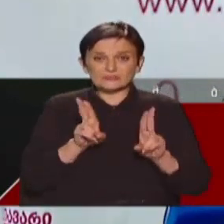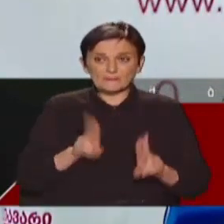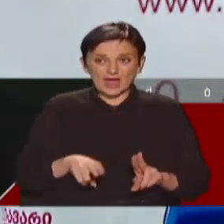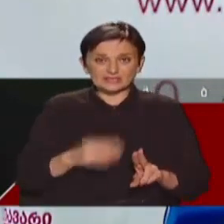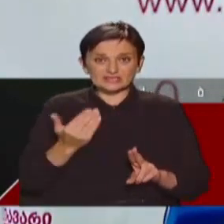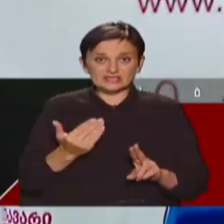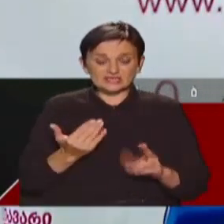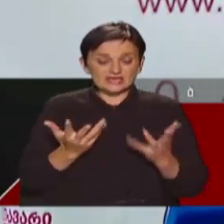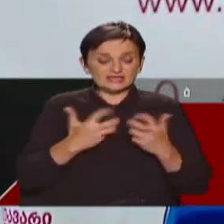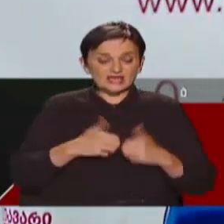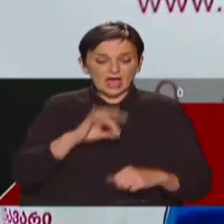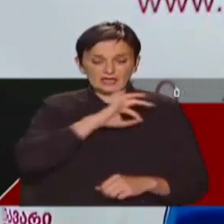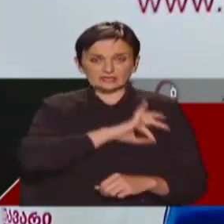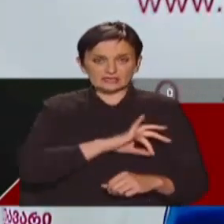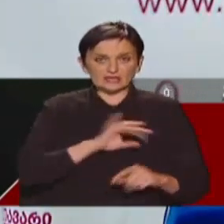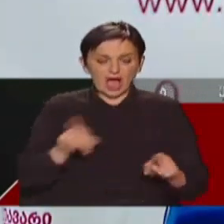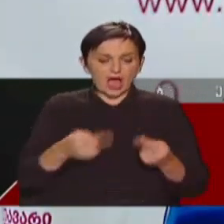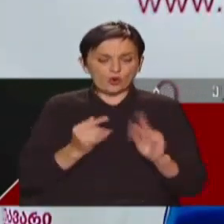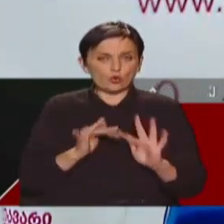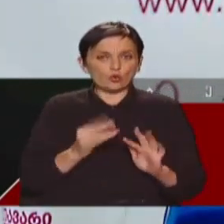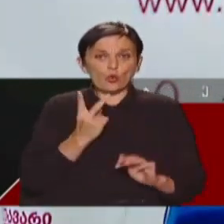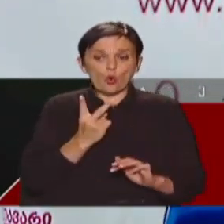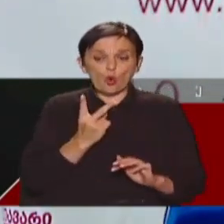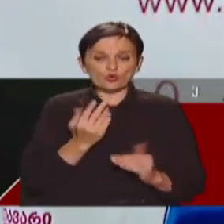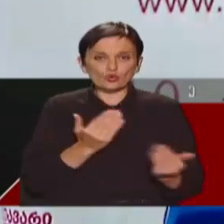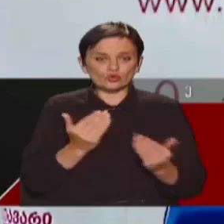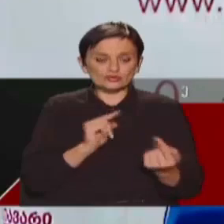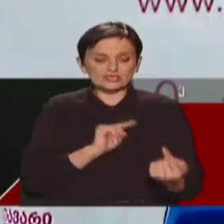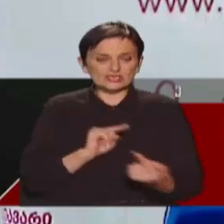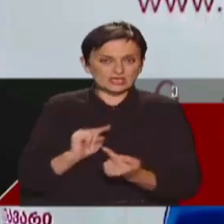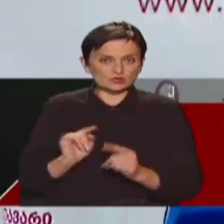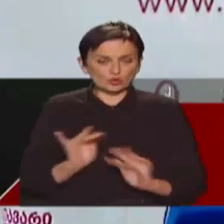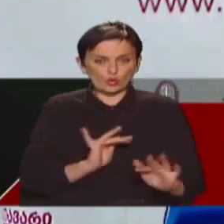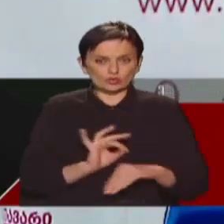სპეციალიზირებული ტექნიკის გამოყენებით ახორციელებს ამ ორი სახეობის საწინააღმდეგო ღონისძიებებს.